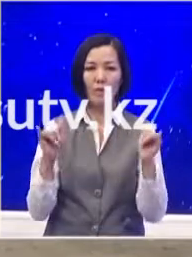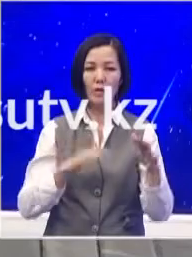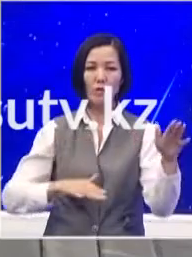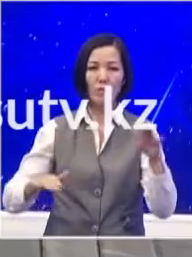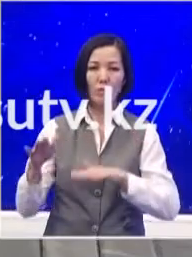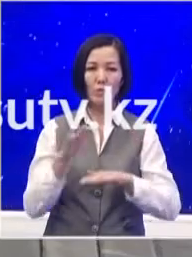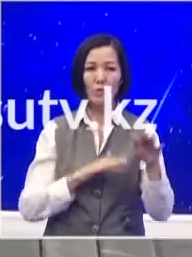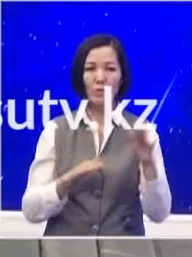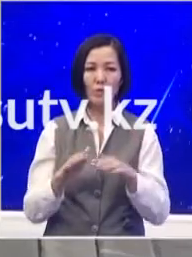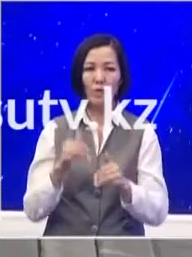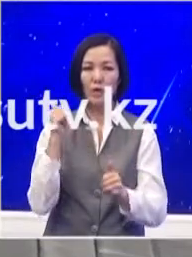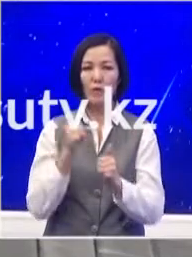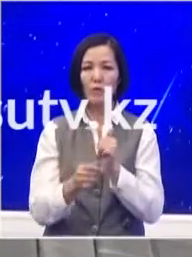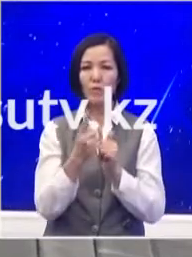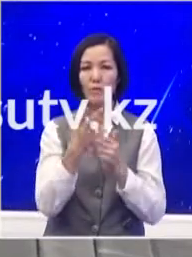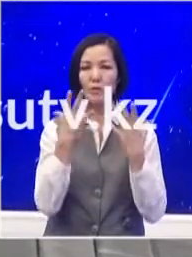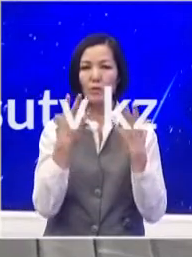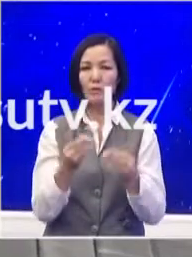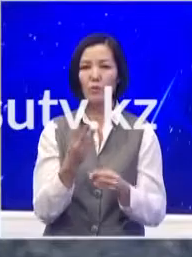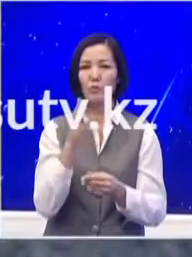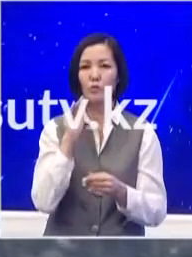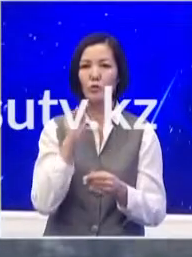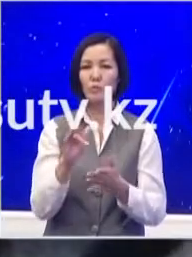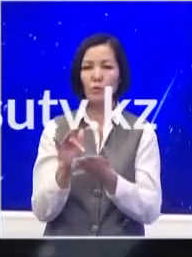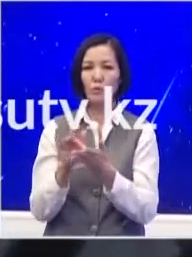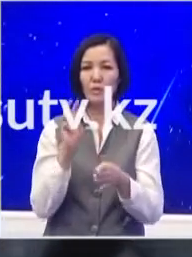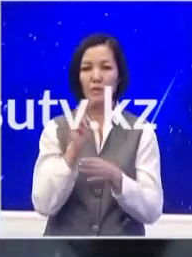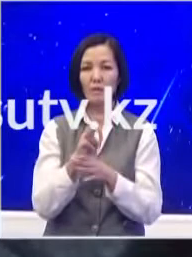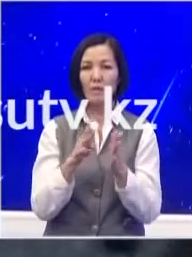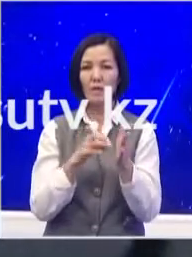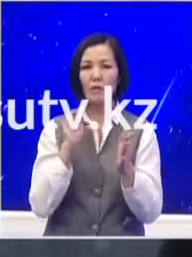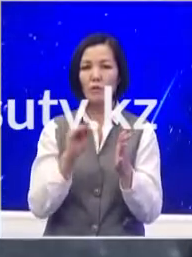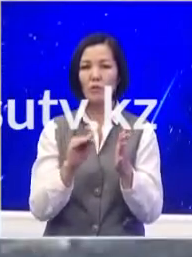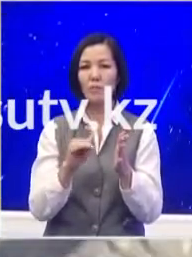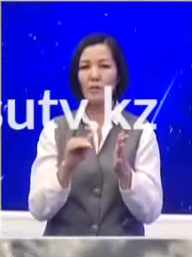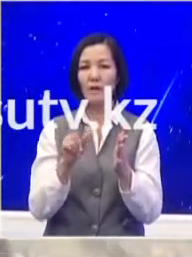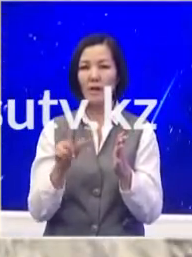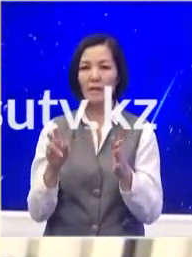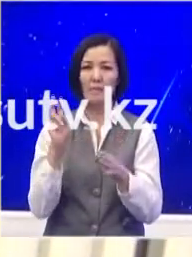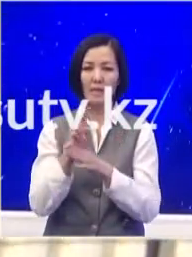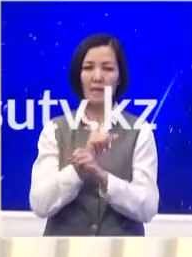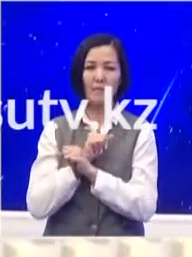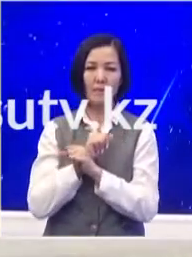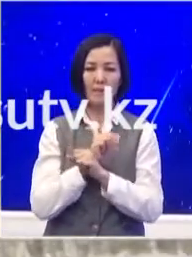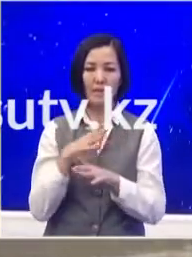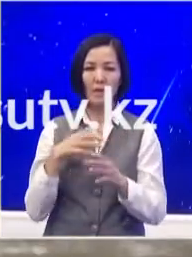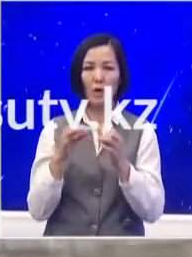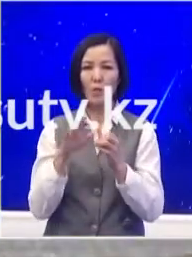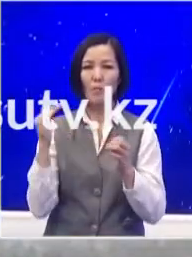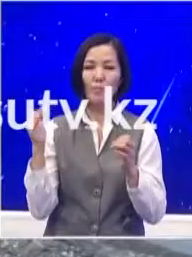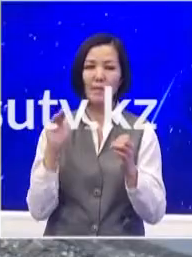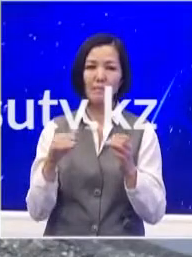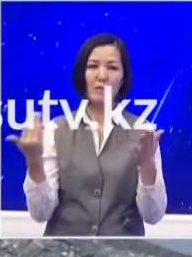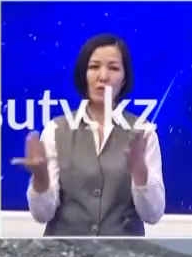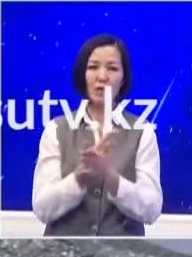маусымында жағалауы күніне 3 мыңға тарта туристі қабылдайды. Былтыр 800 мыңға жуық тұрғын келіп демалды. Бұдан бөлек 15 жаңа